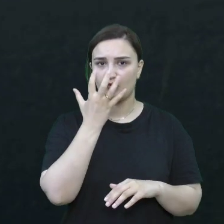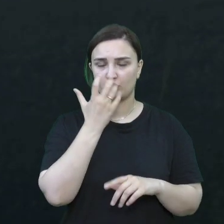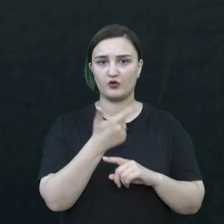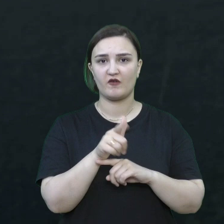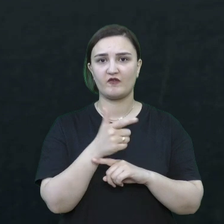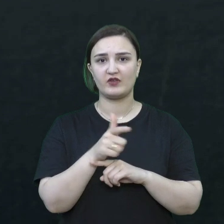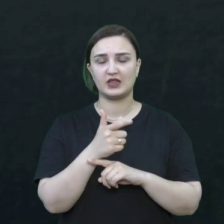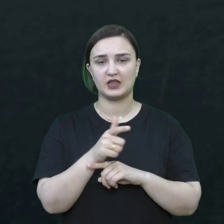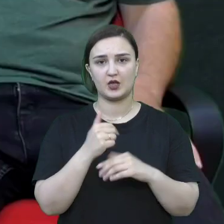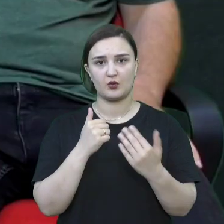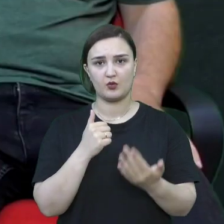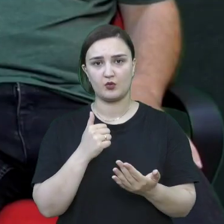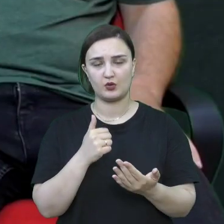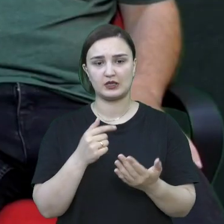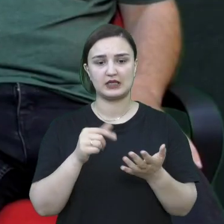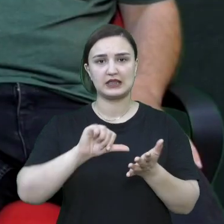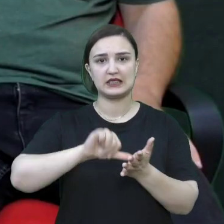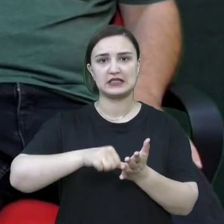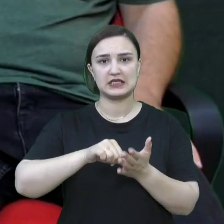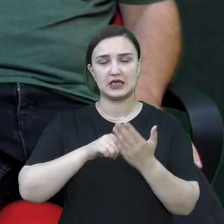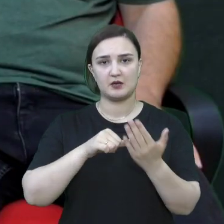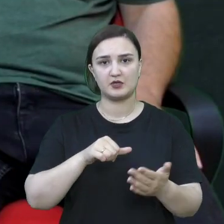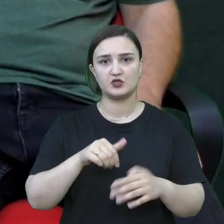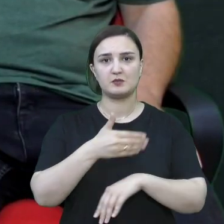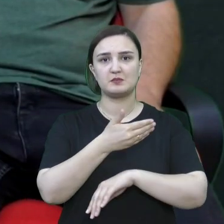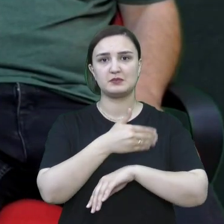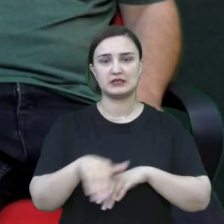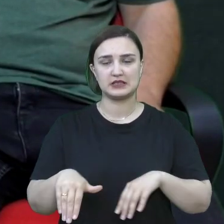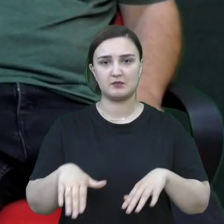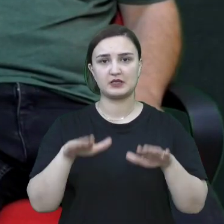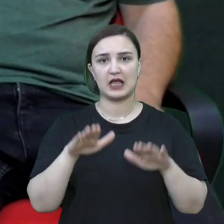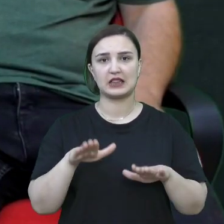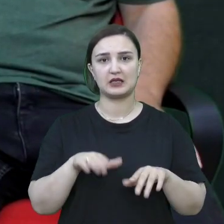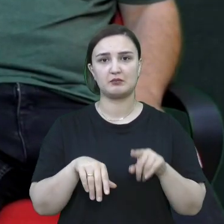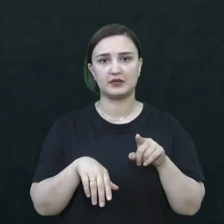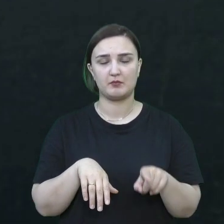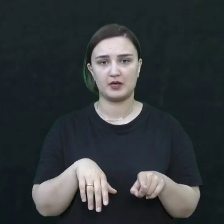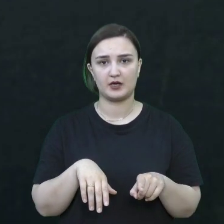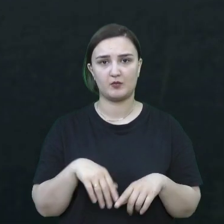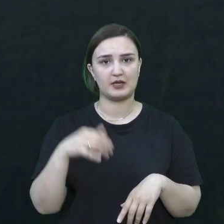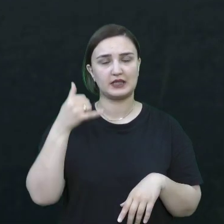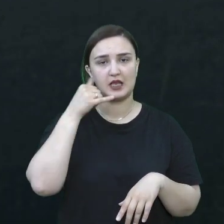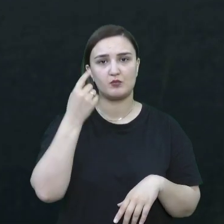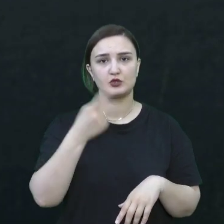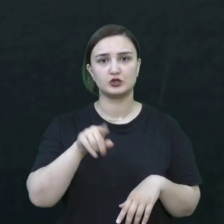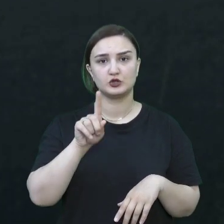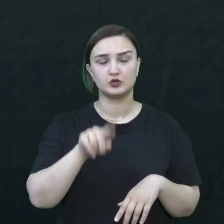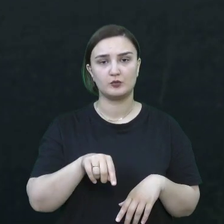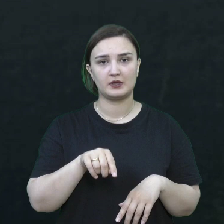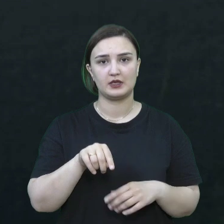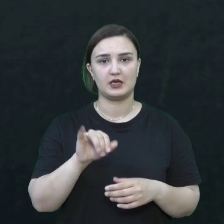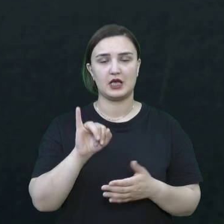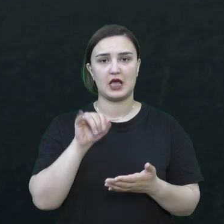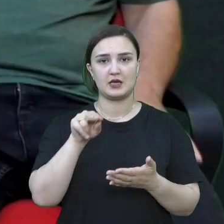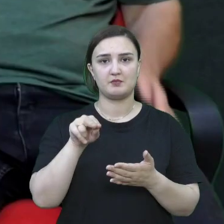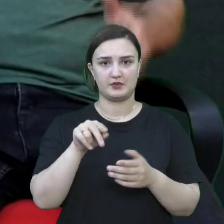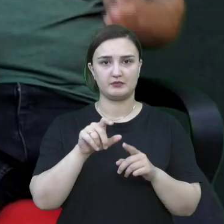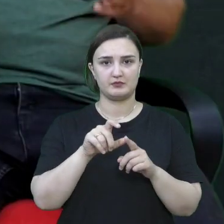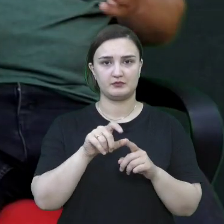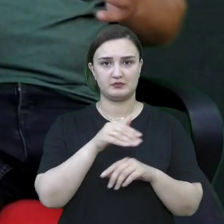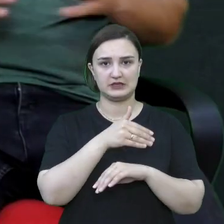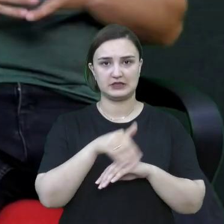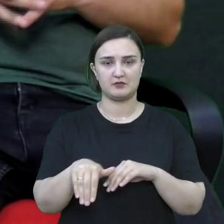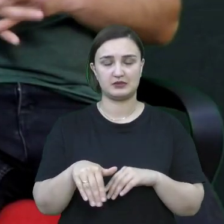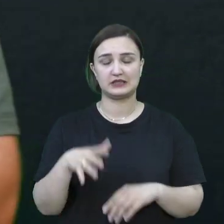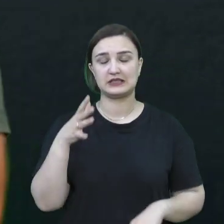ვიდეო გამოსახულება, თითისანაბეჭდი, მისამართი, ადგილმდებარეობა, ტელეფონის ნომერი, IP მისამართი.